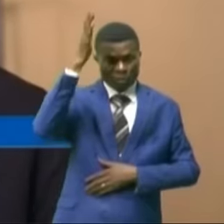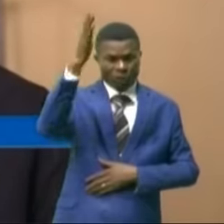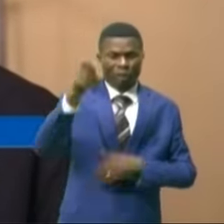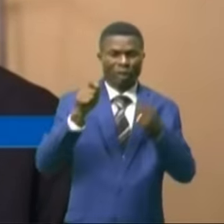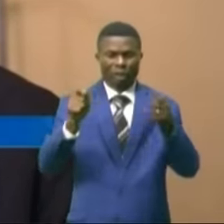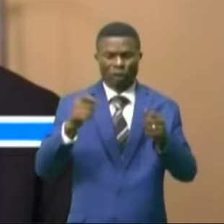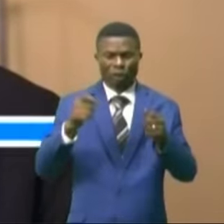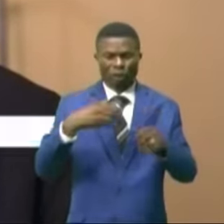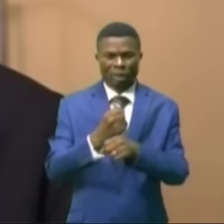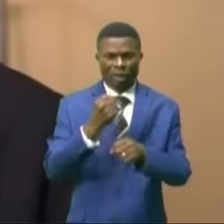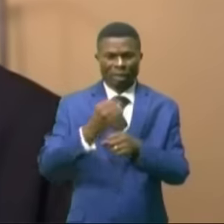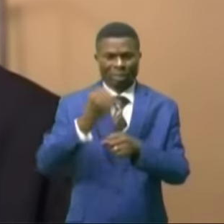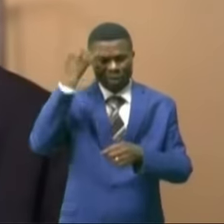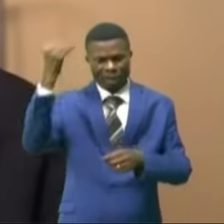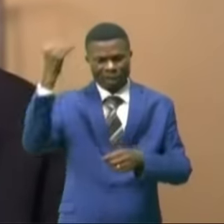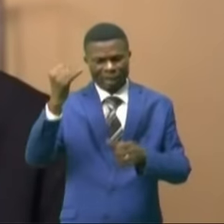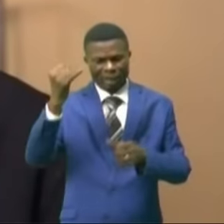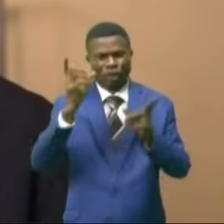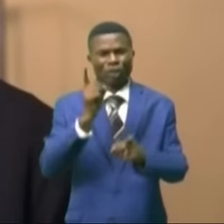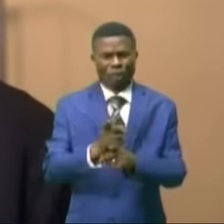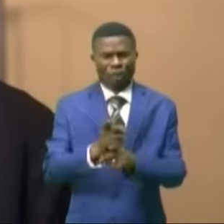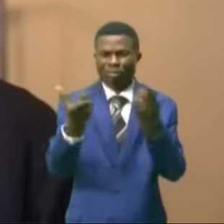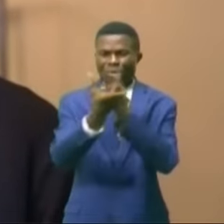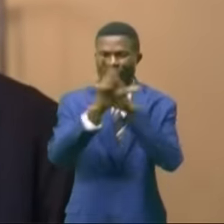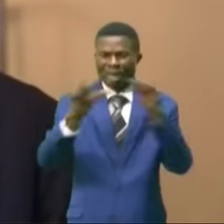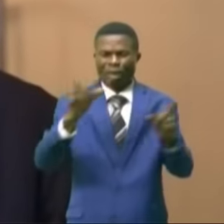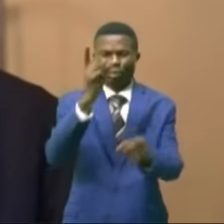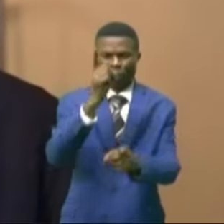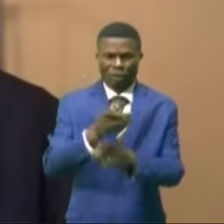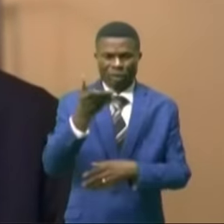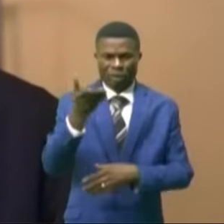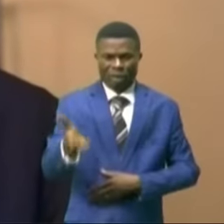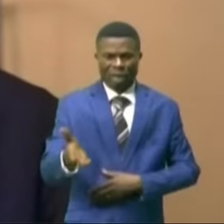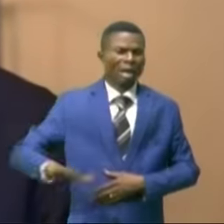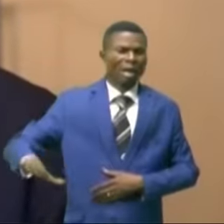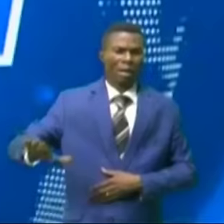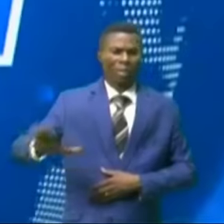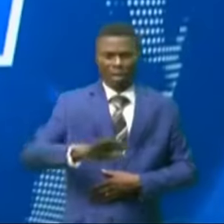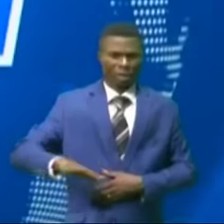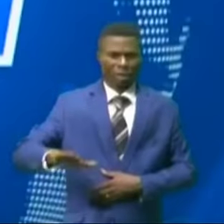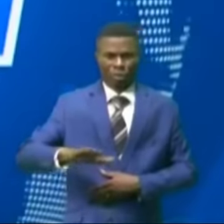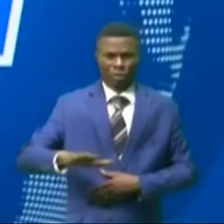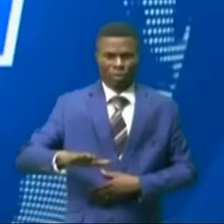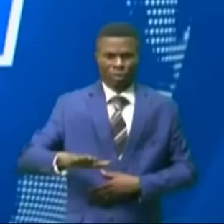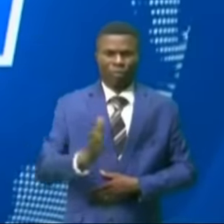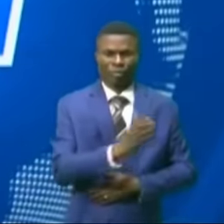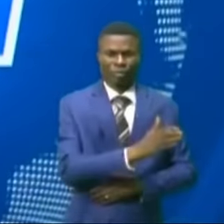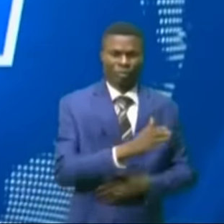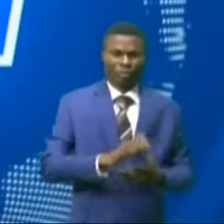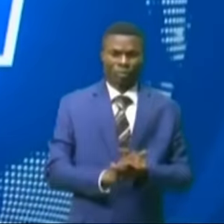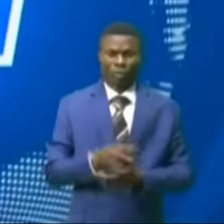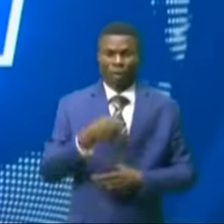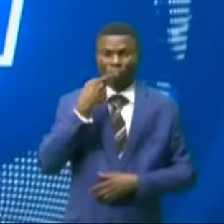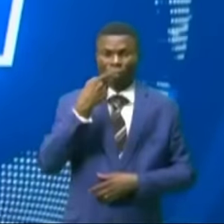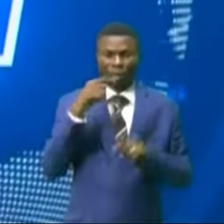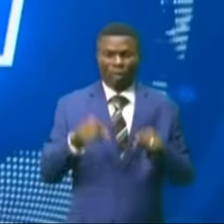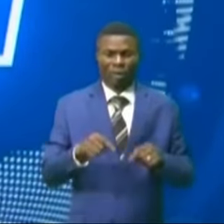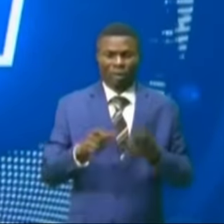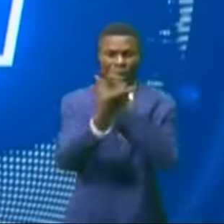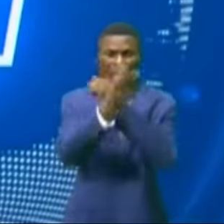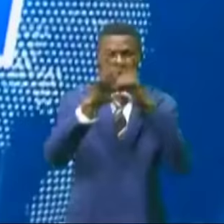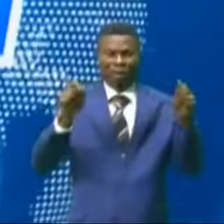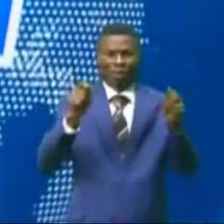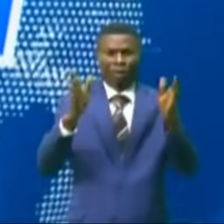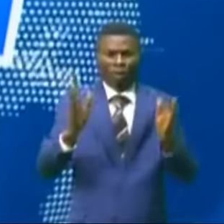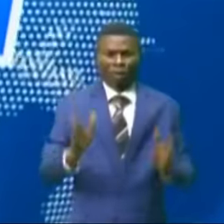s'exercera dans un contexte où la liberté est comprise par tout le monde. Puisque nous parlons de la liberté de la